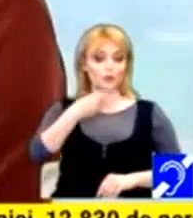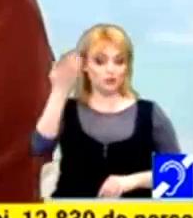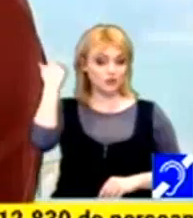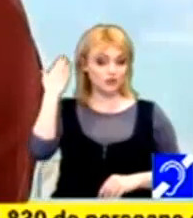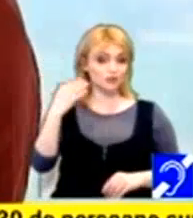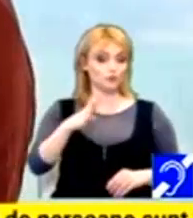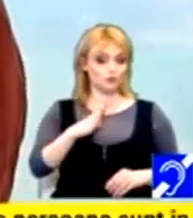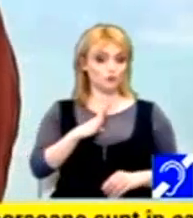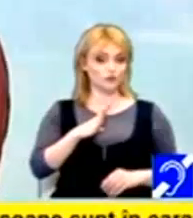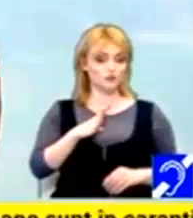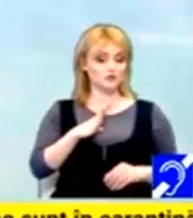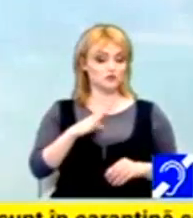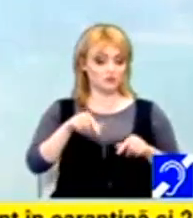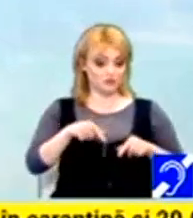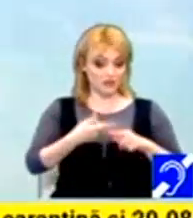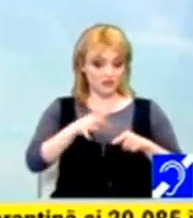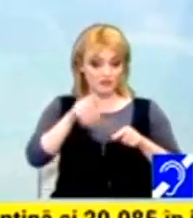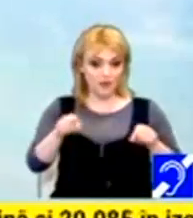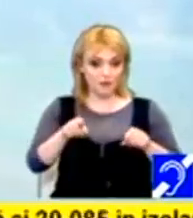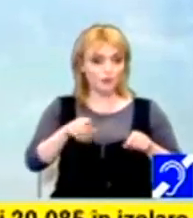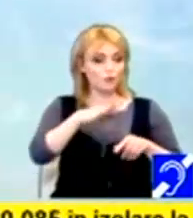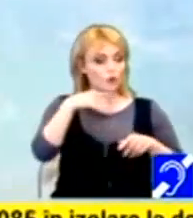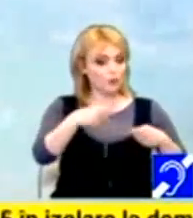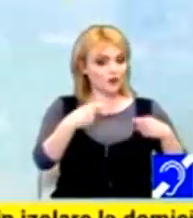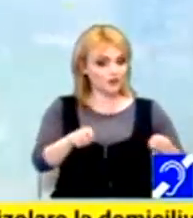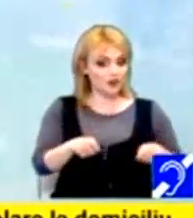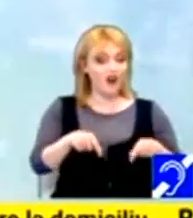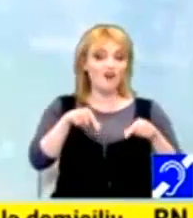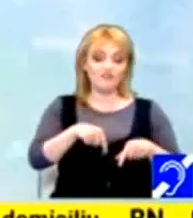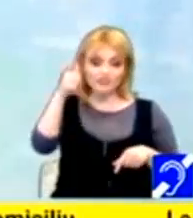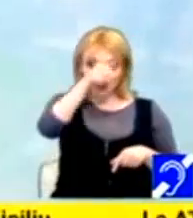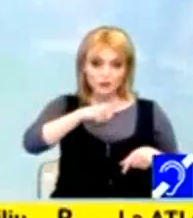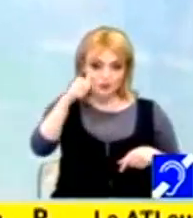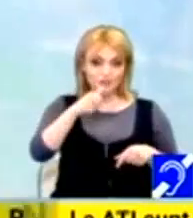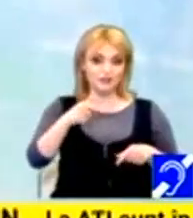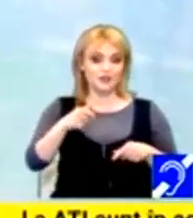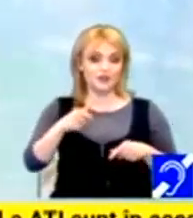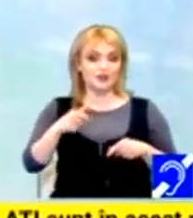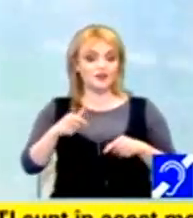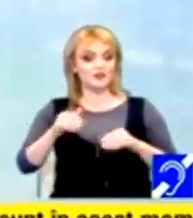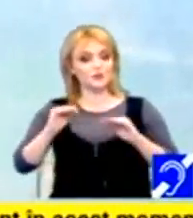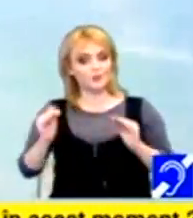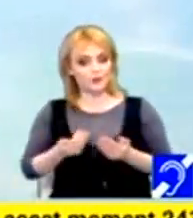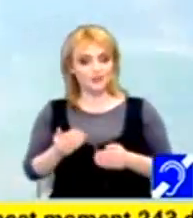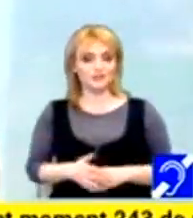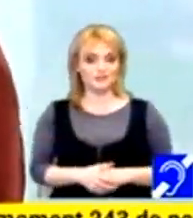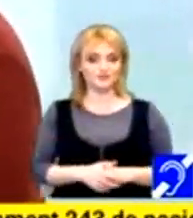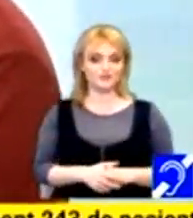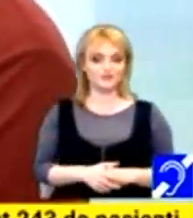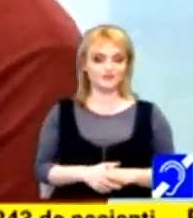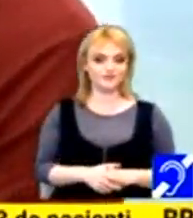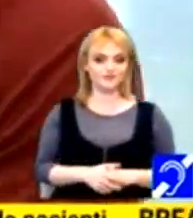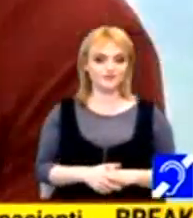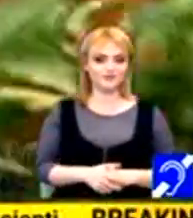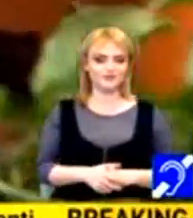parte bună vândută. Și anul ăsta am făcut și comenzi mai multe de flori și, de